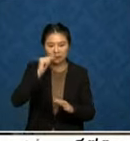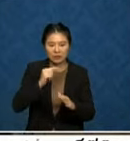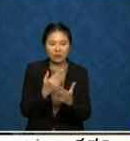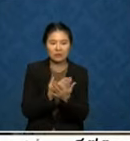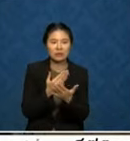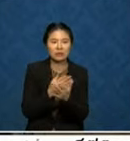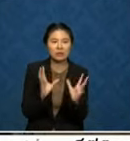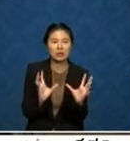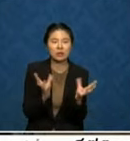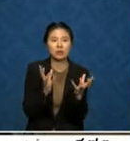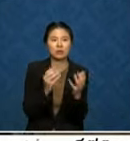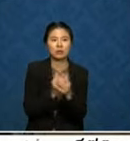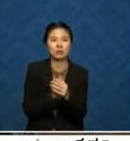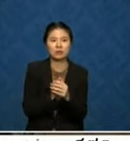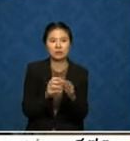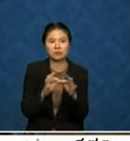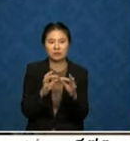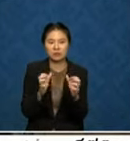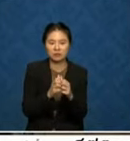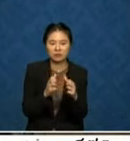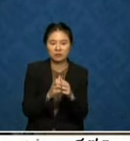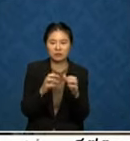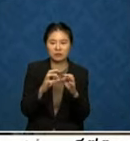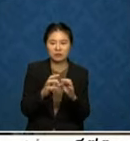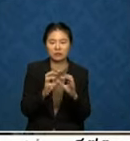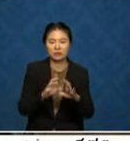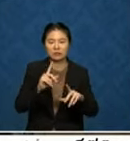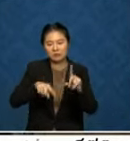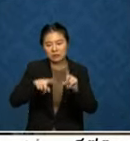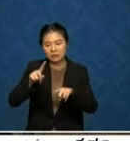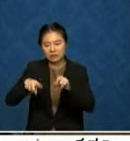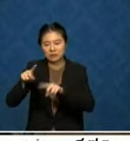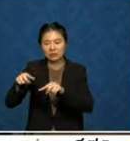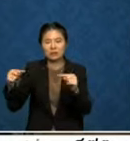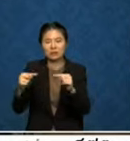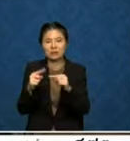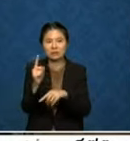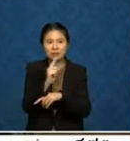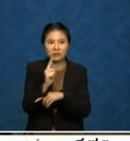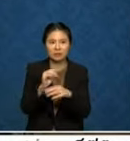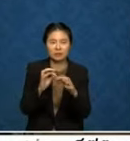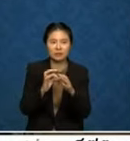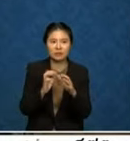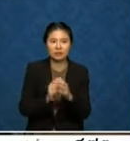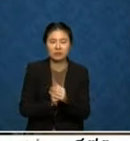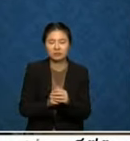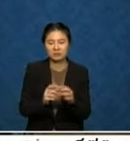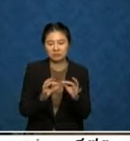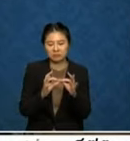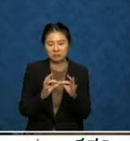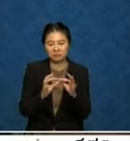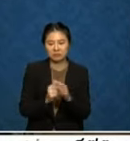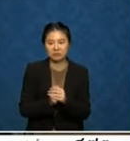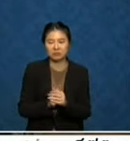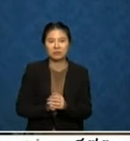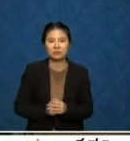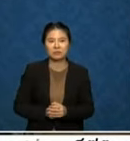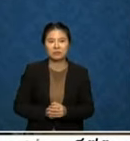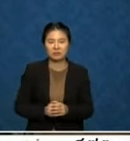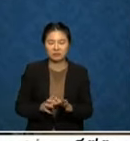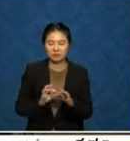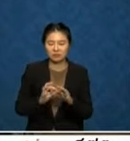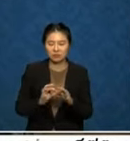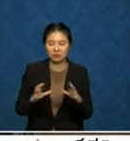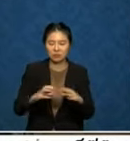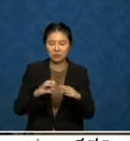ดาตัวซับซ้อนเกี่ยวข้องหลากหลายวงการและที่สำคัญไม่พ้นการเกี่ยวข้องแม้กระทั่งแวดวง